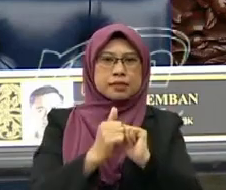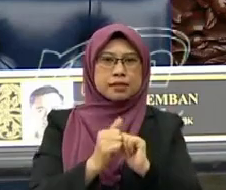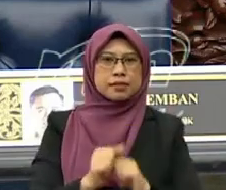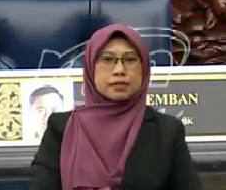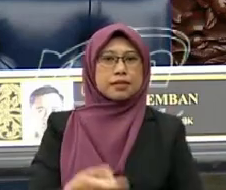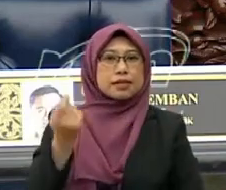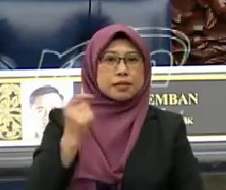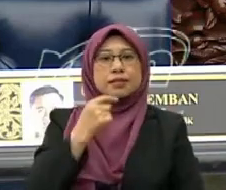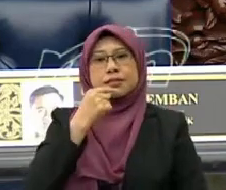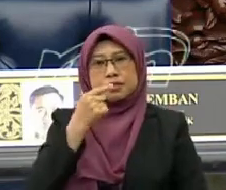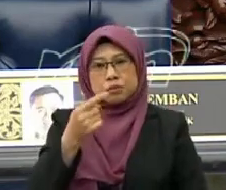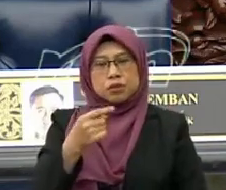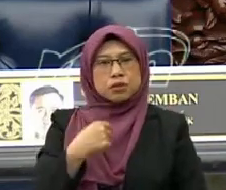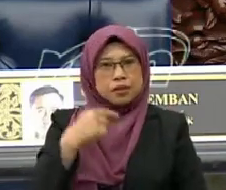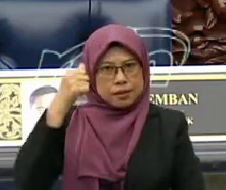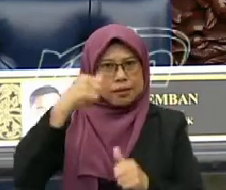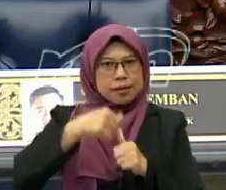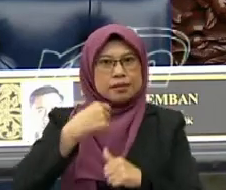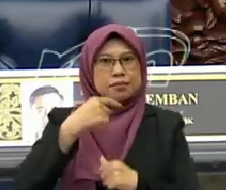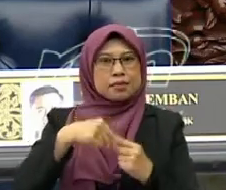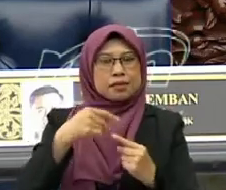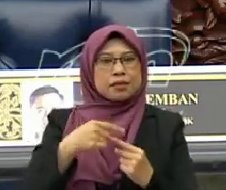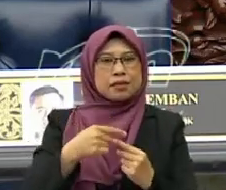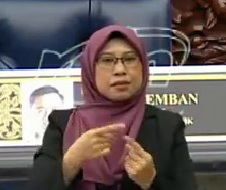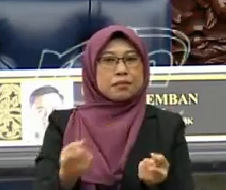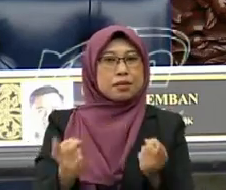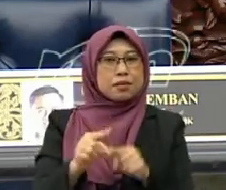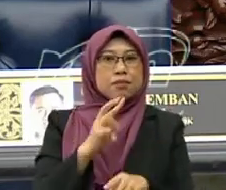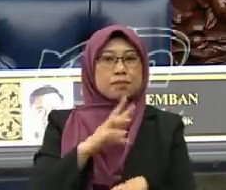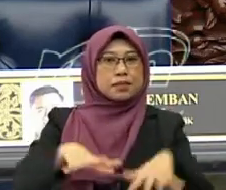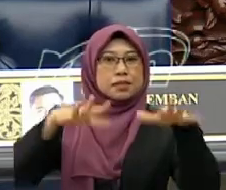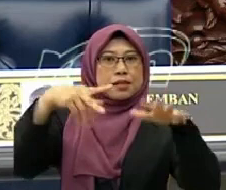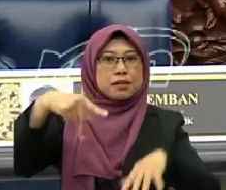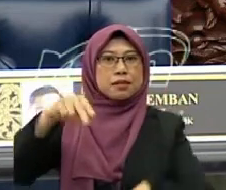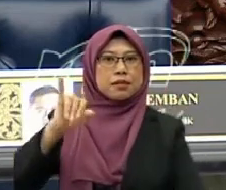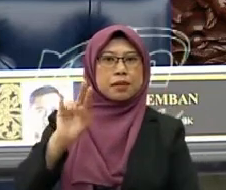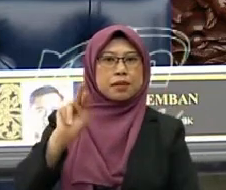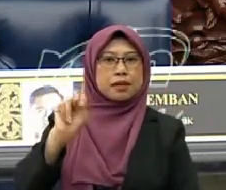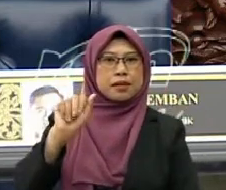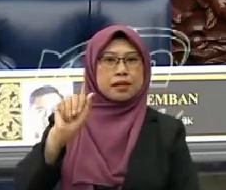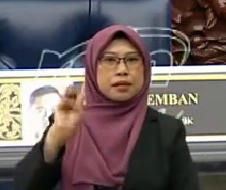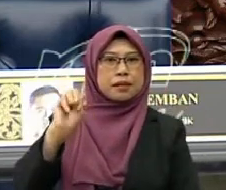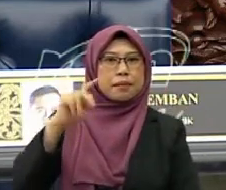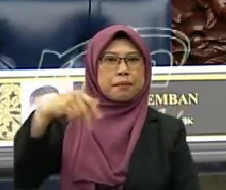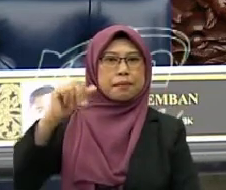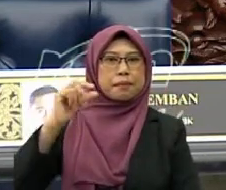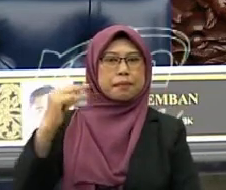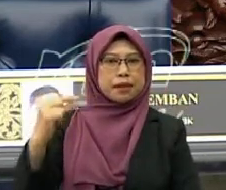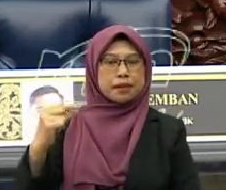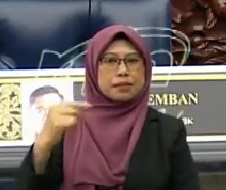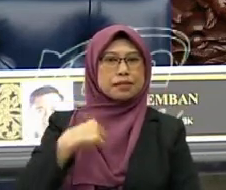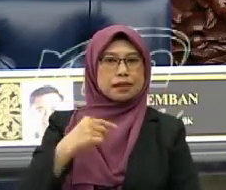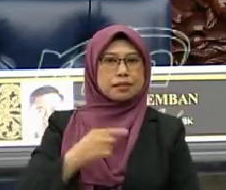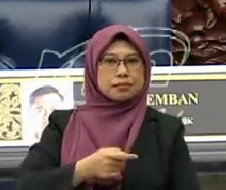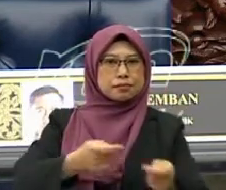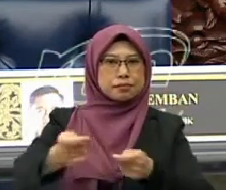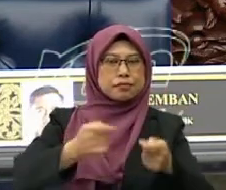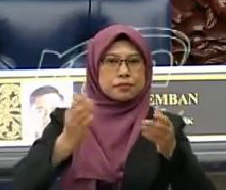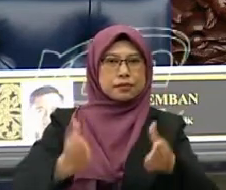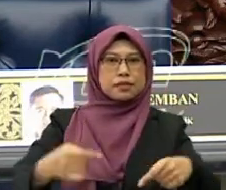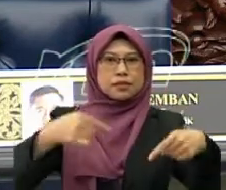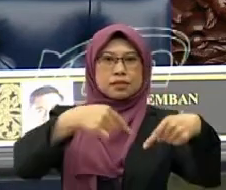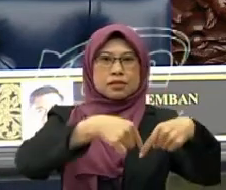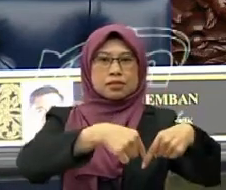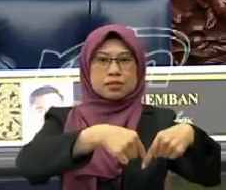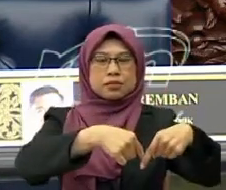tadi disebutkan Saya masih ingat bila banjir di pinampang Saya masih ingat bila saya menjadi pengurus banjir